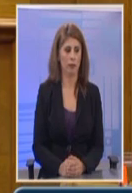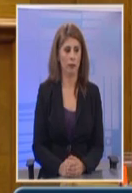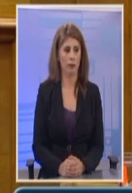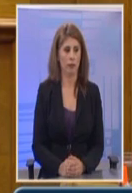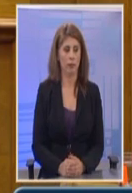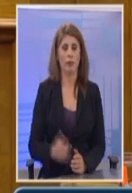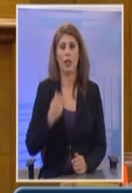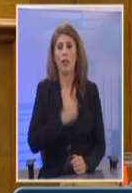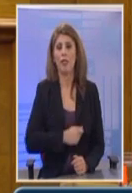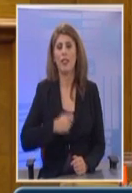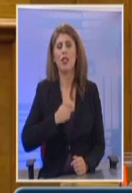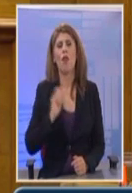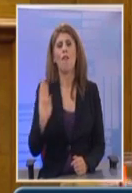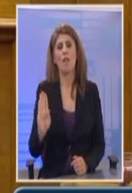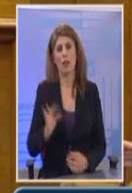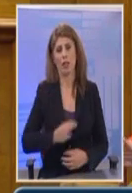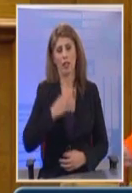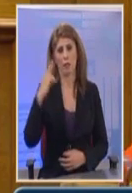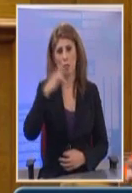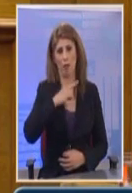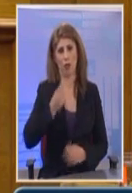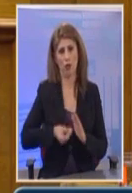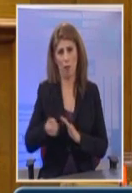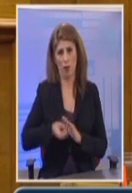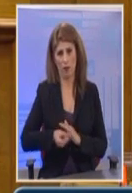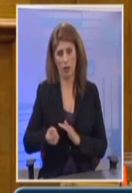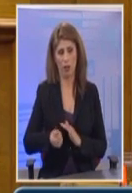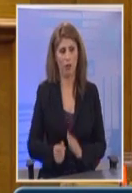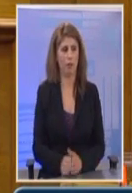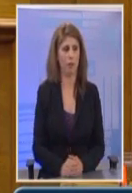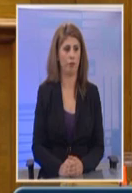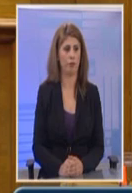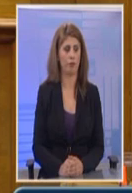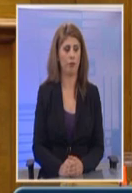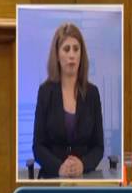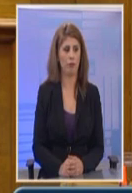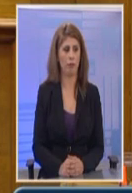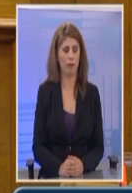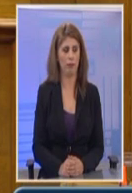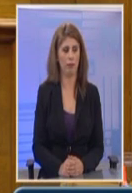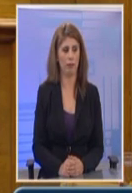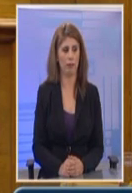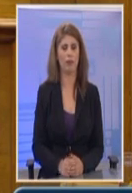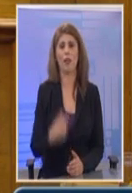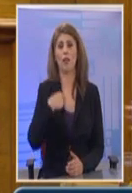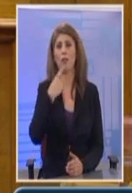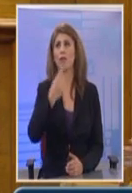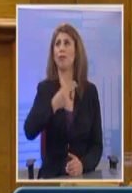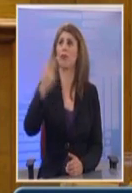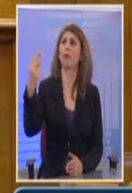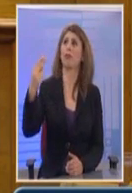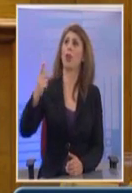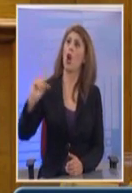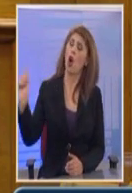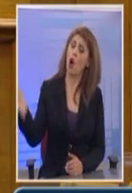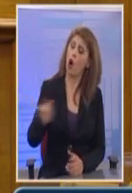Είχατε δυστυχώς βαρουφάκηδες, κύριε Πρωθυπουργέ, και στο προσφυγικό, που διατυμπάνιζαν ότι όλοι είναι καλοδεχούμενοι σε αυτή